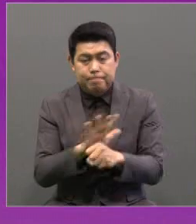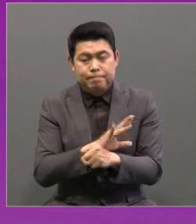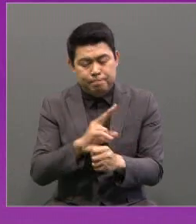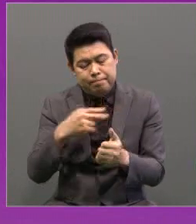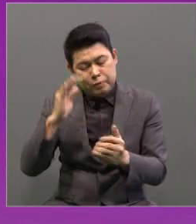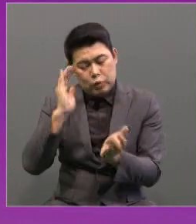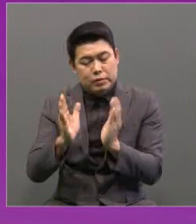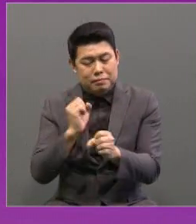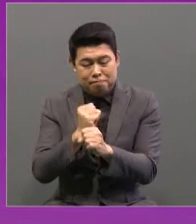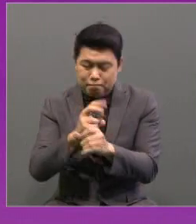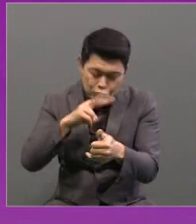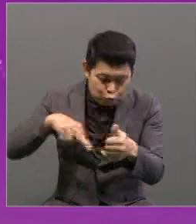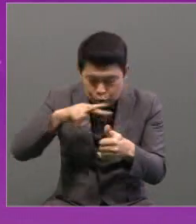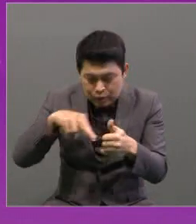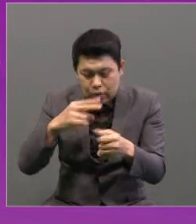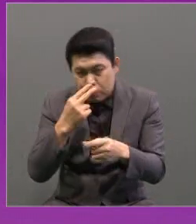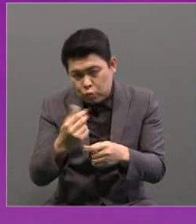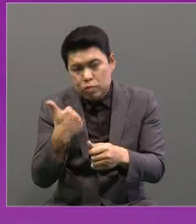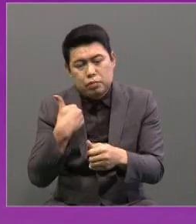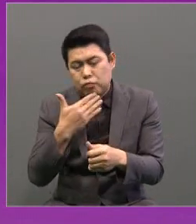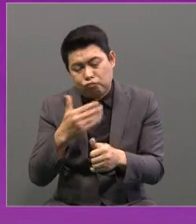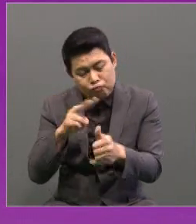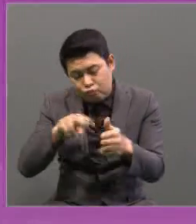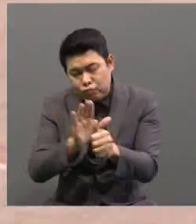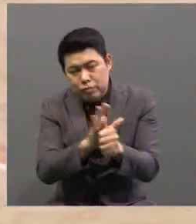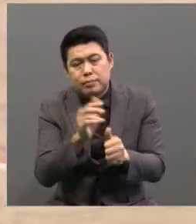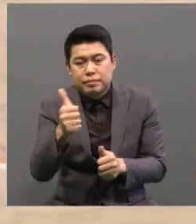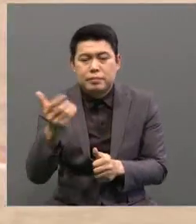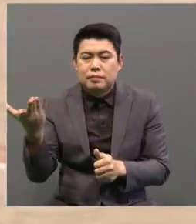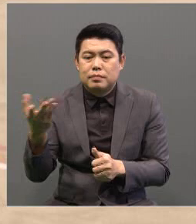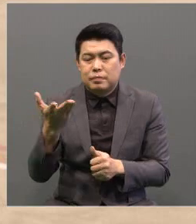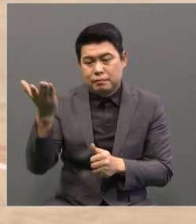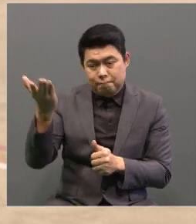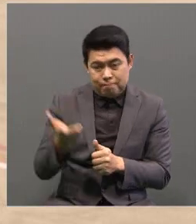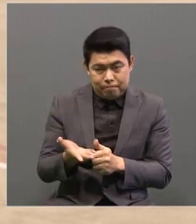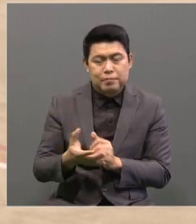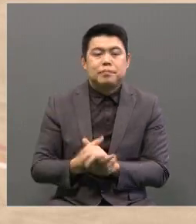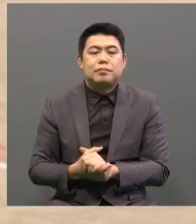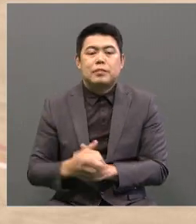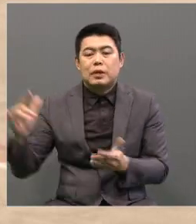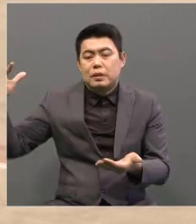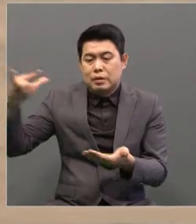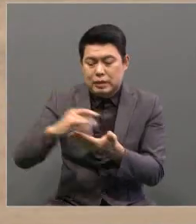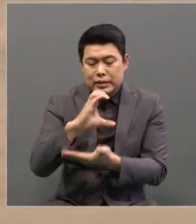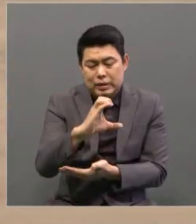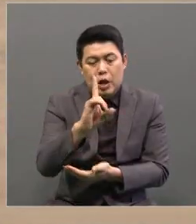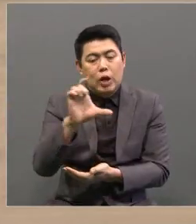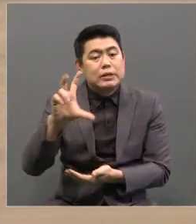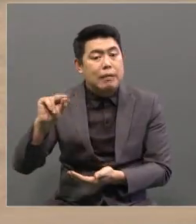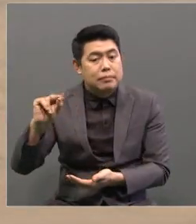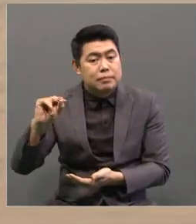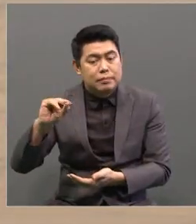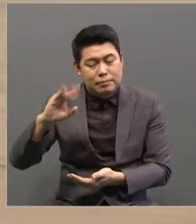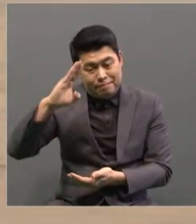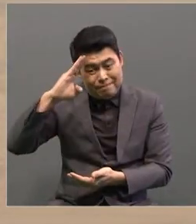การดูแลของเจ้าหน้าที่อย่างใกล้ชิดตลอดการเดินทางครับนี่เป็นบรรยากาศนะครับนี่เครื่องบิน C-130นะของกอง